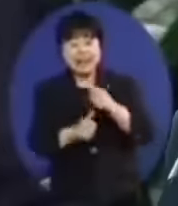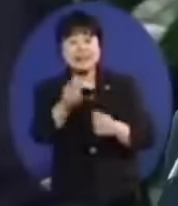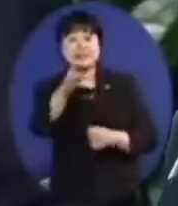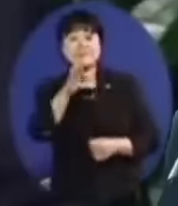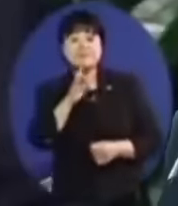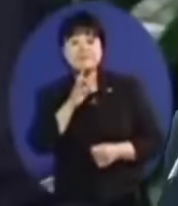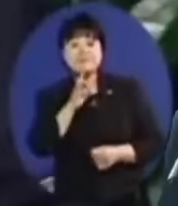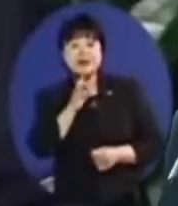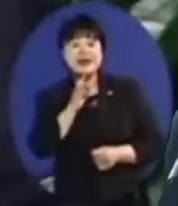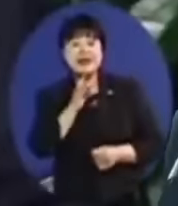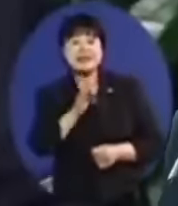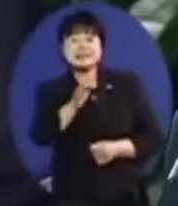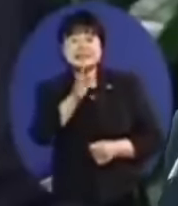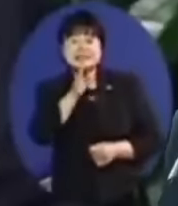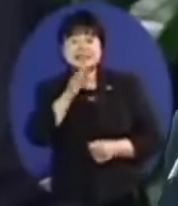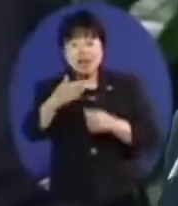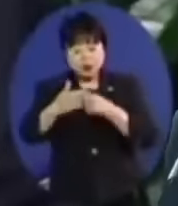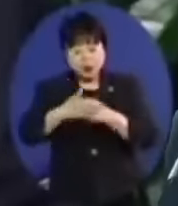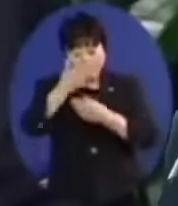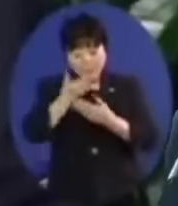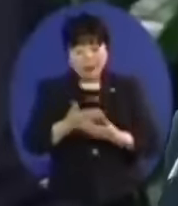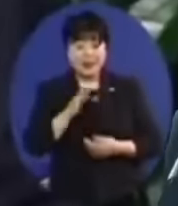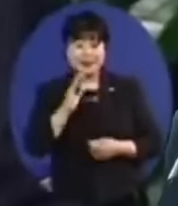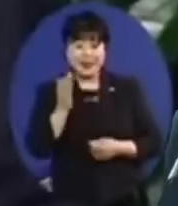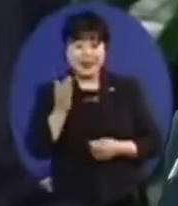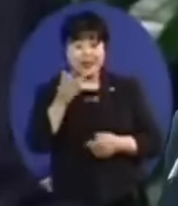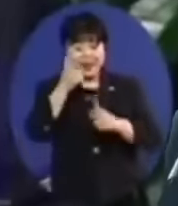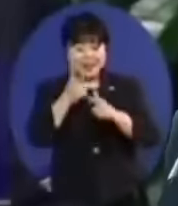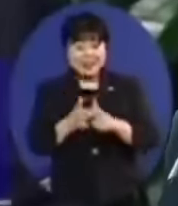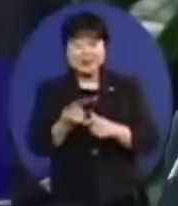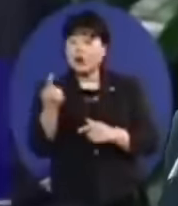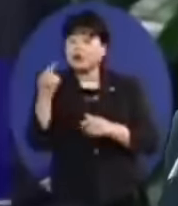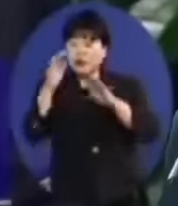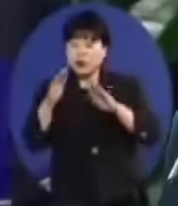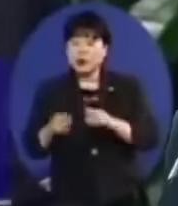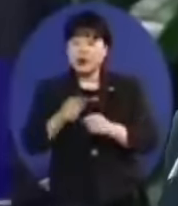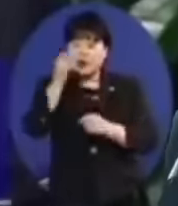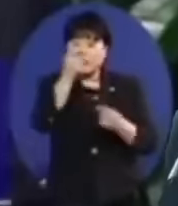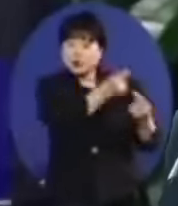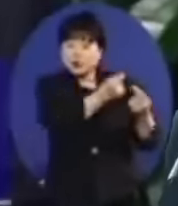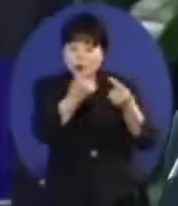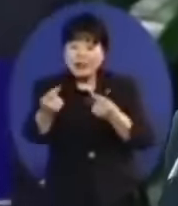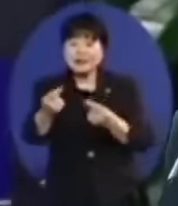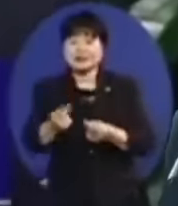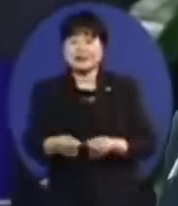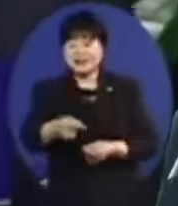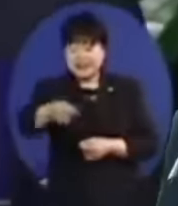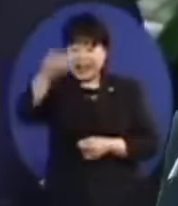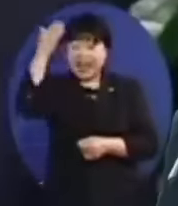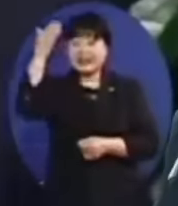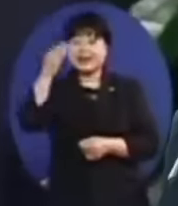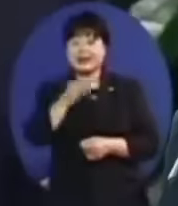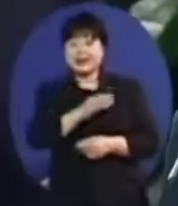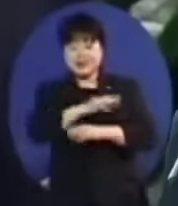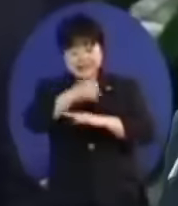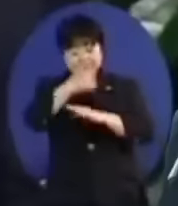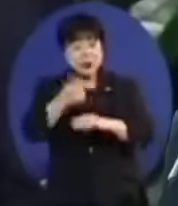하나님만이 나의 진정한 도움이 되시는 것입니다. 예수 그리스도는 어제나 오늘이나 영원토록 동일하십니다. 옛날에